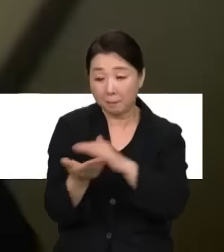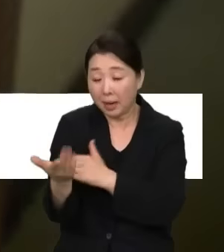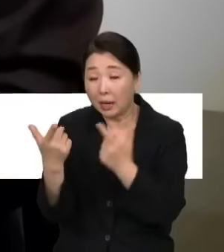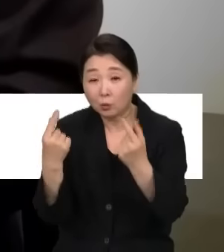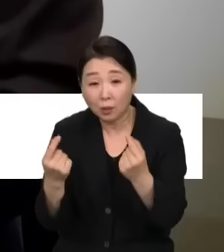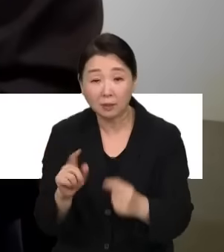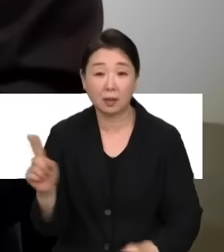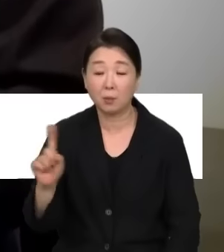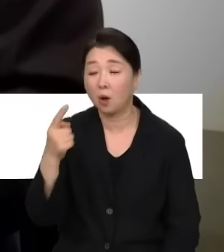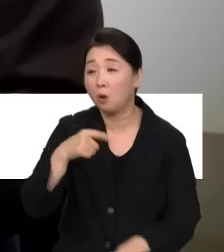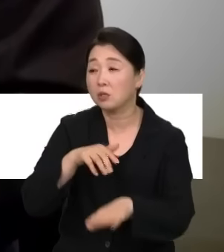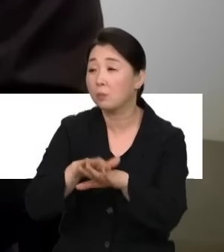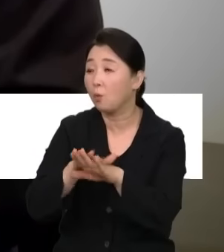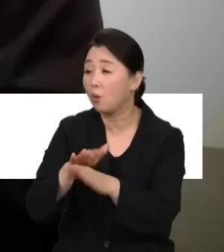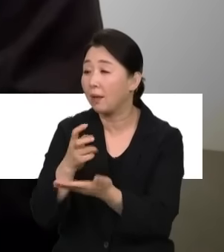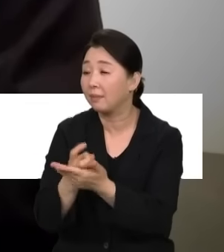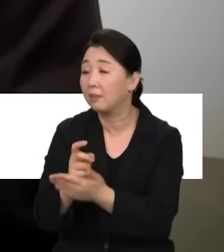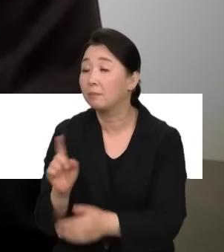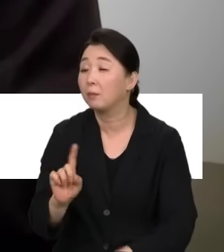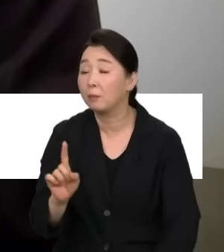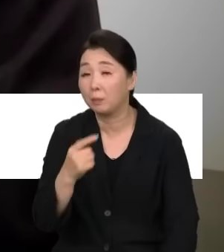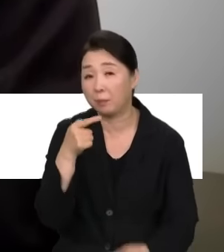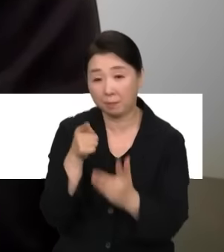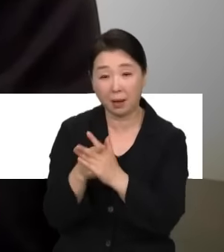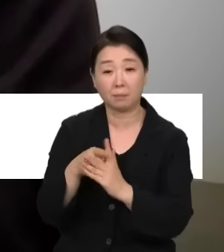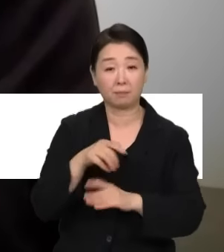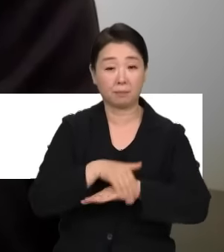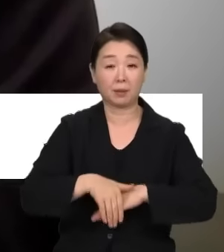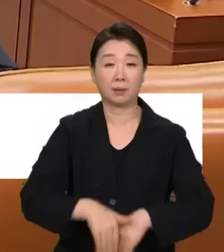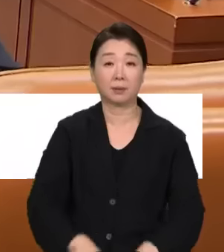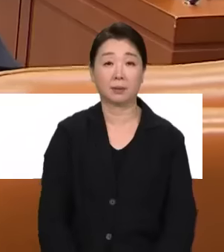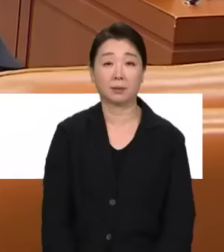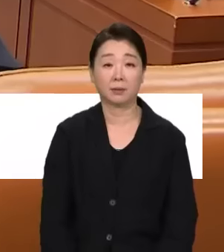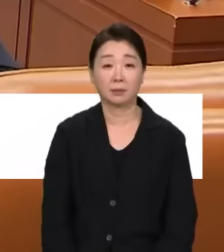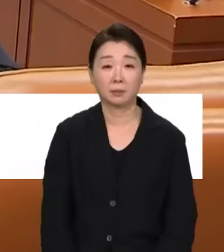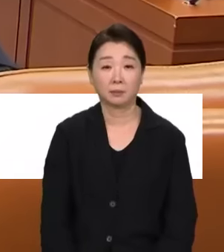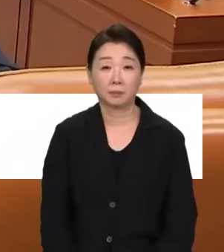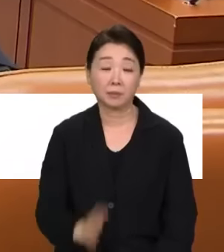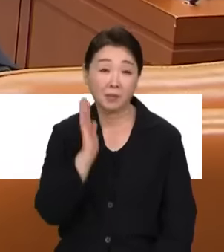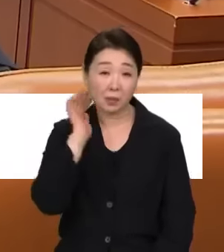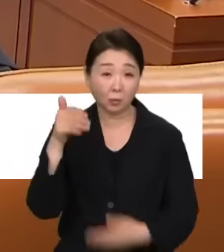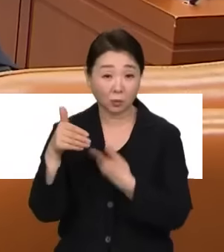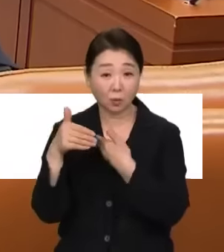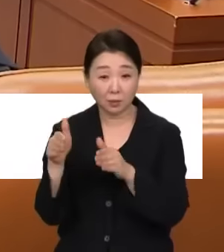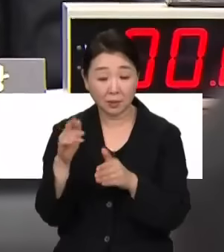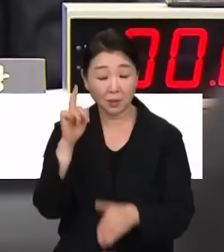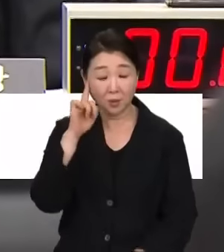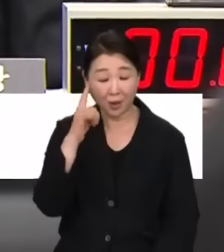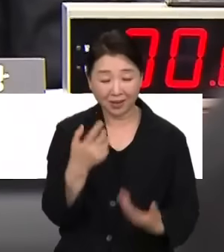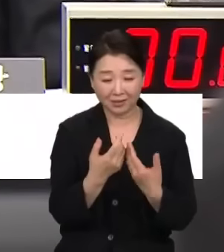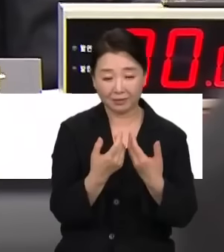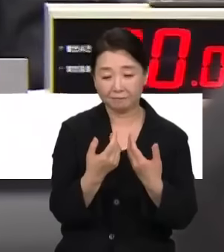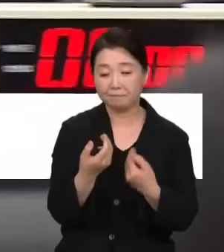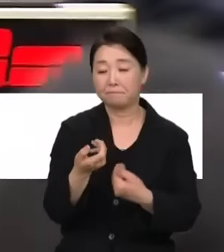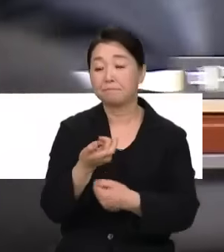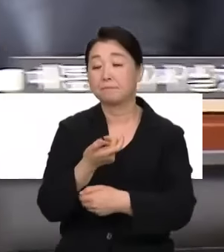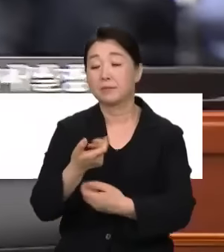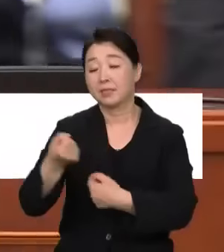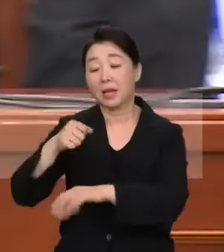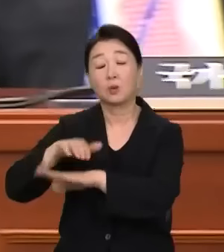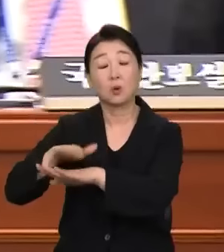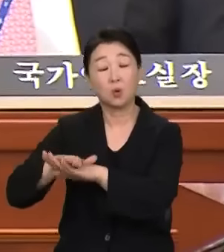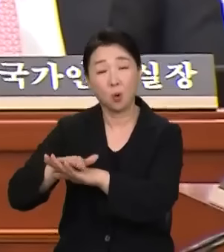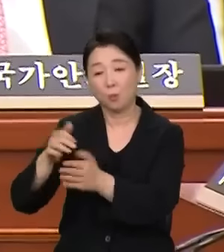어디서 어떻게 보관돼 있었는지 등을 파악할 방침입니다 그동안 대실은 별도의 장소에 명품백을 보관하고